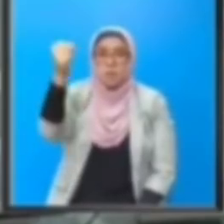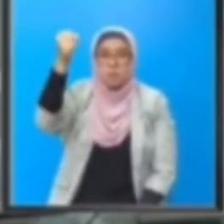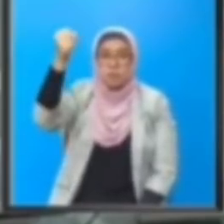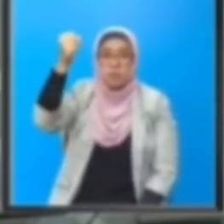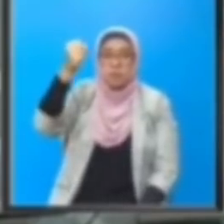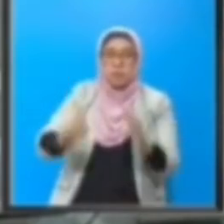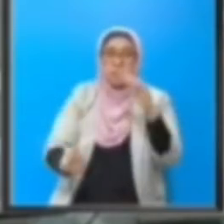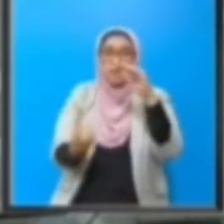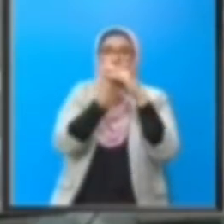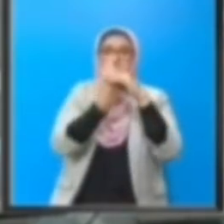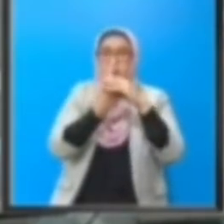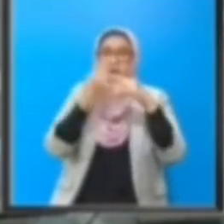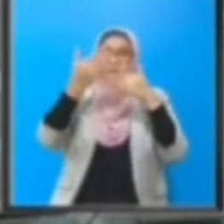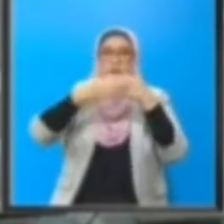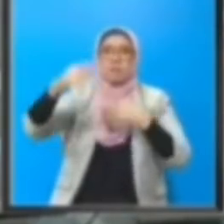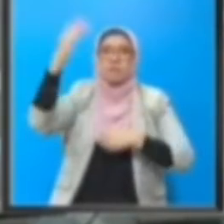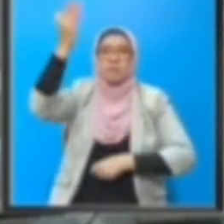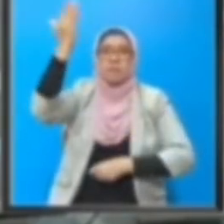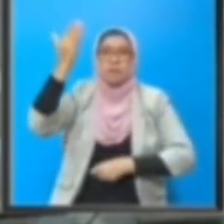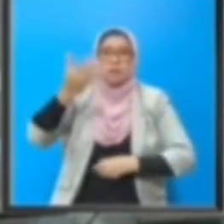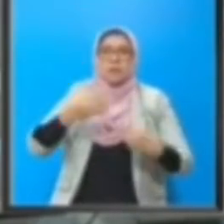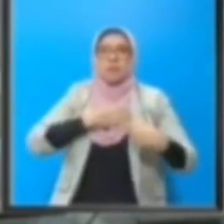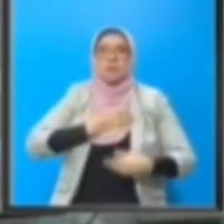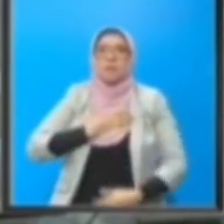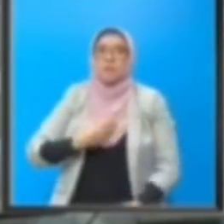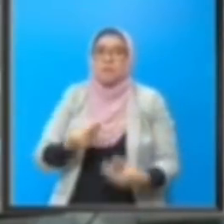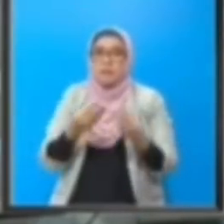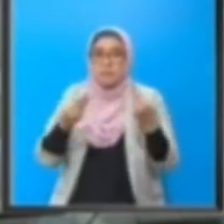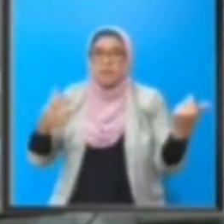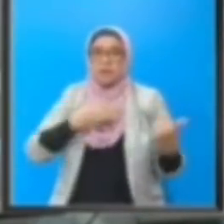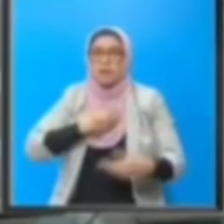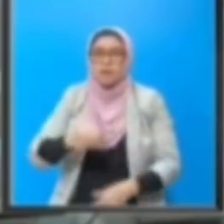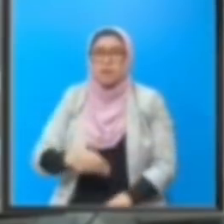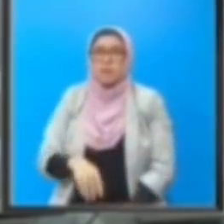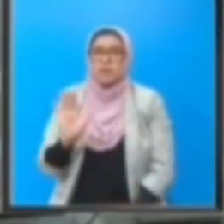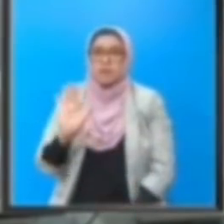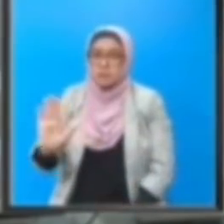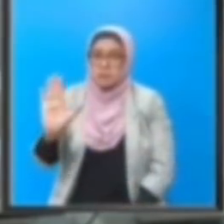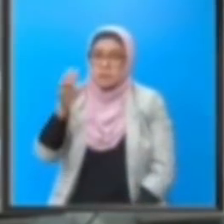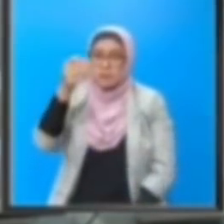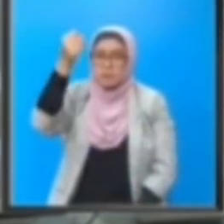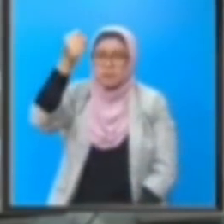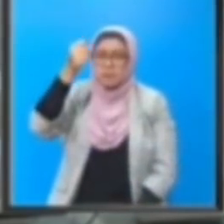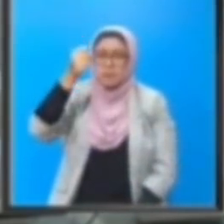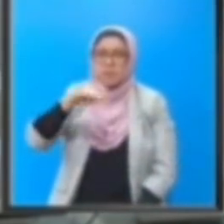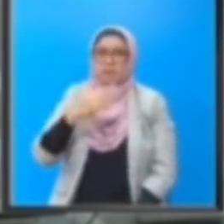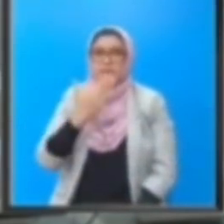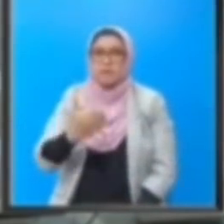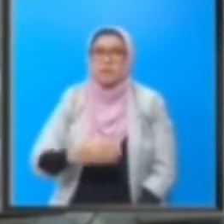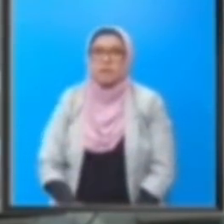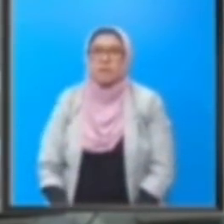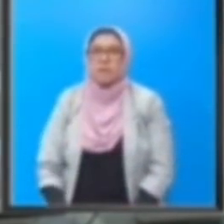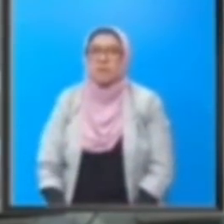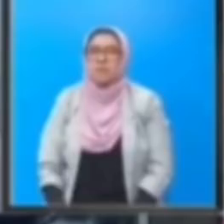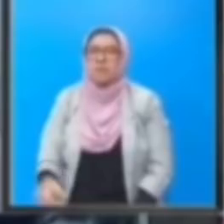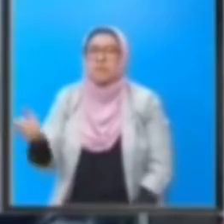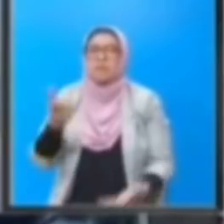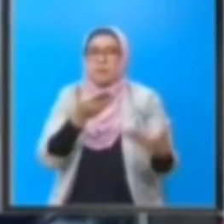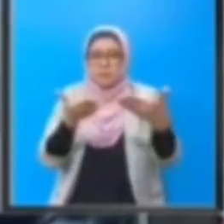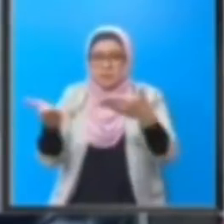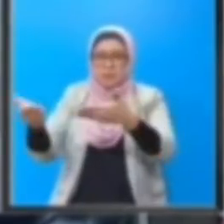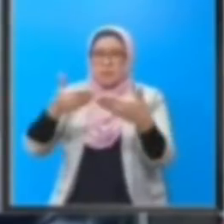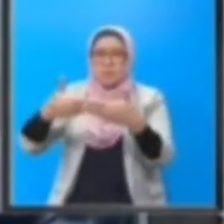daripada ni perbahasan daripada Pasir Putih. Selepas Pasir Putih. Terima kasih. Baik, terima kasih Bukit Tajam. Sila Pasir